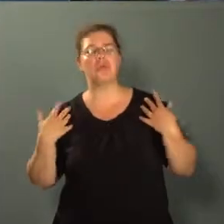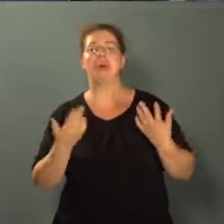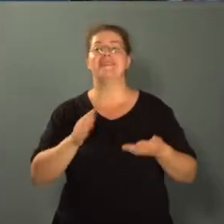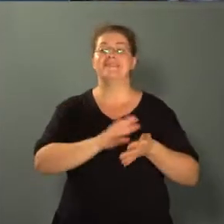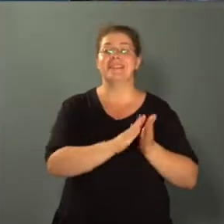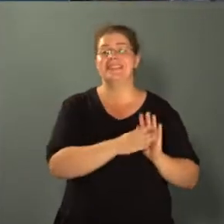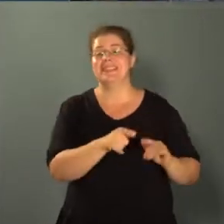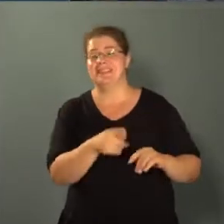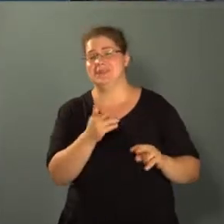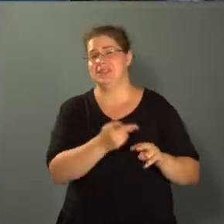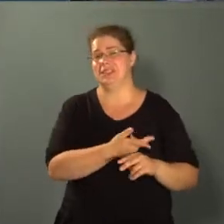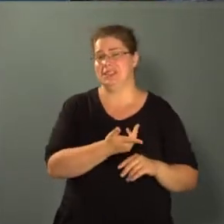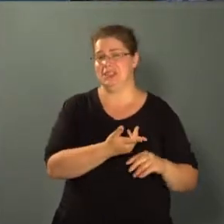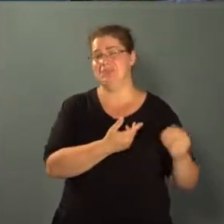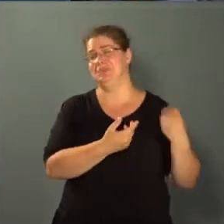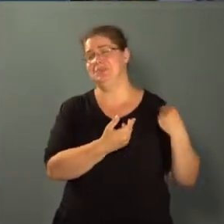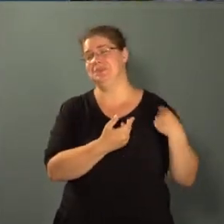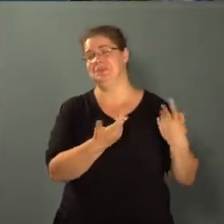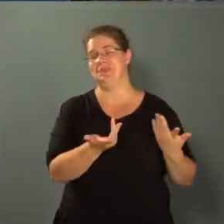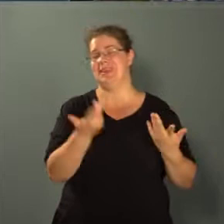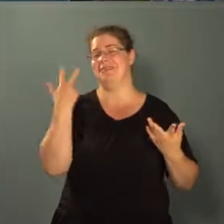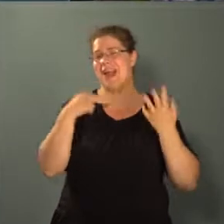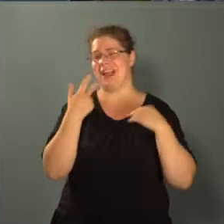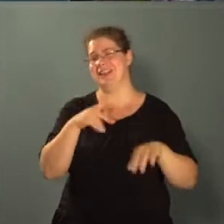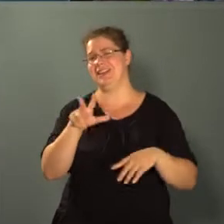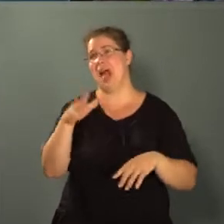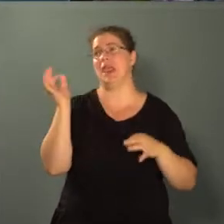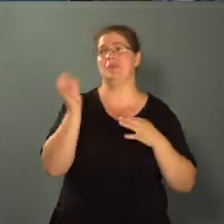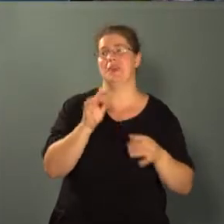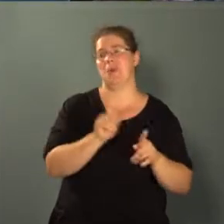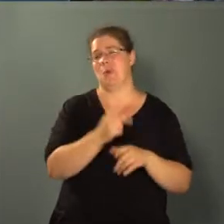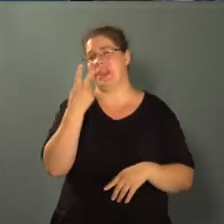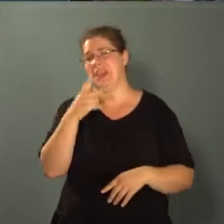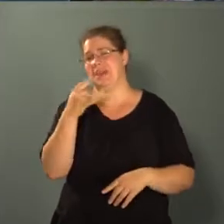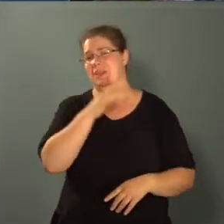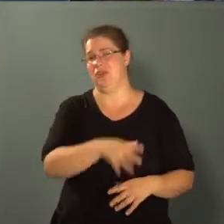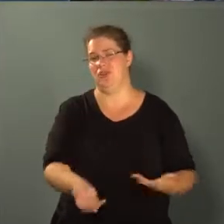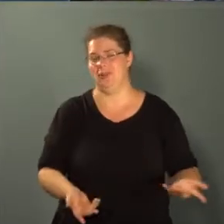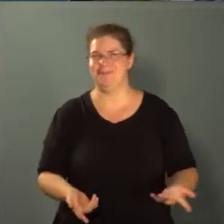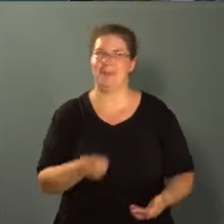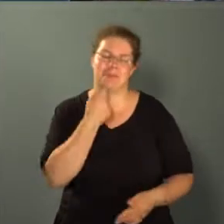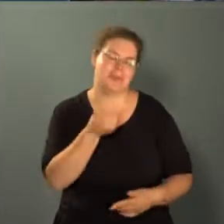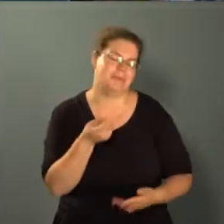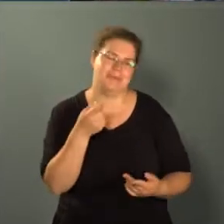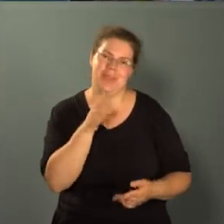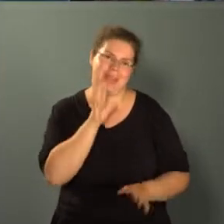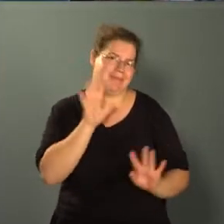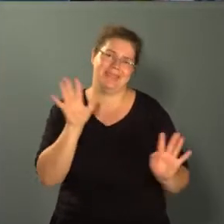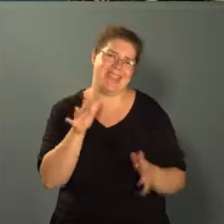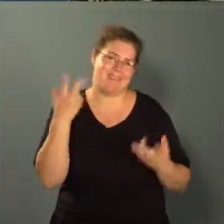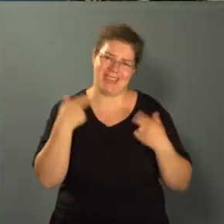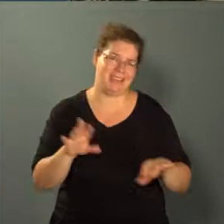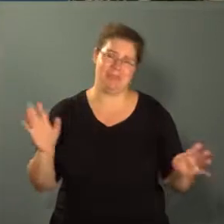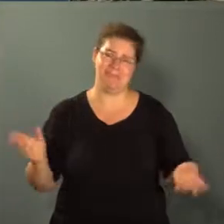A feleségem szokta volt mondani, hogy vágass már azt a három szálat, úgy nézzek, mint egy csöves. De mondom, anya, nem vágatom le,